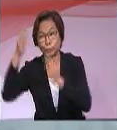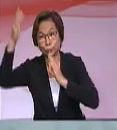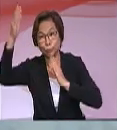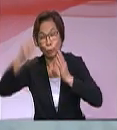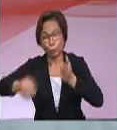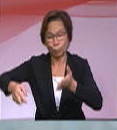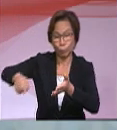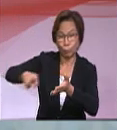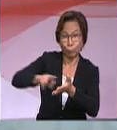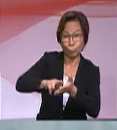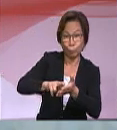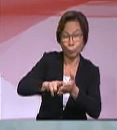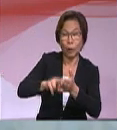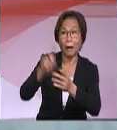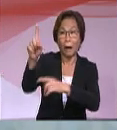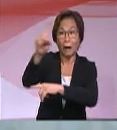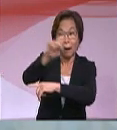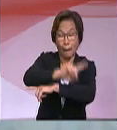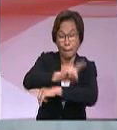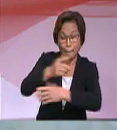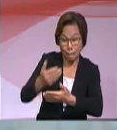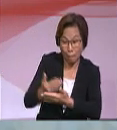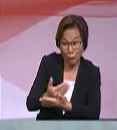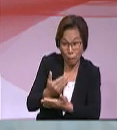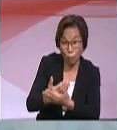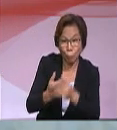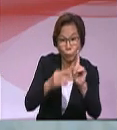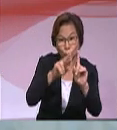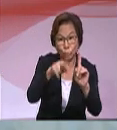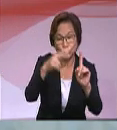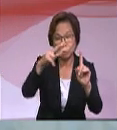telah merekodkan kes harian baru sebanyak